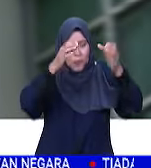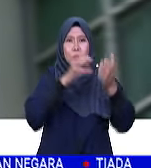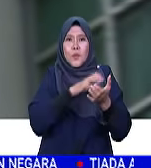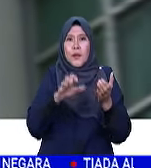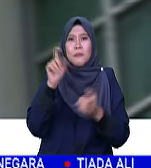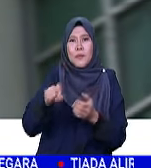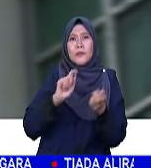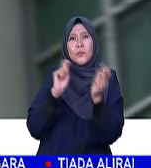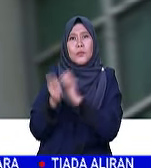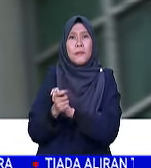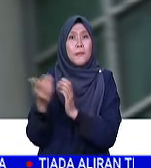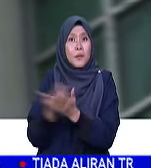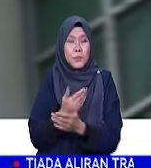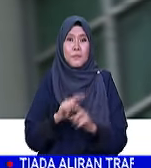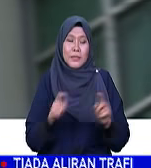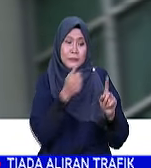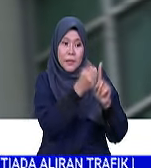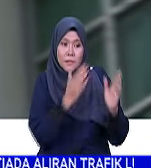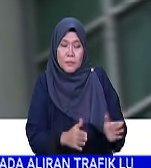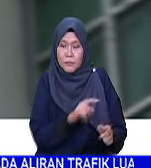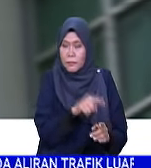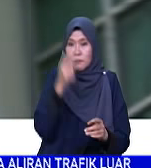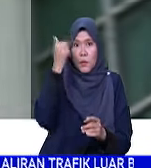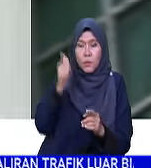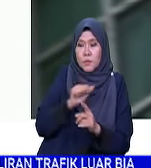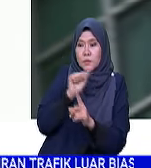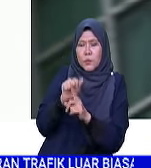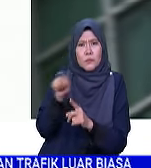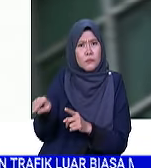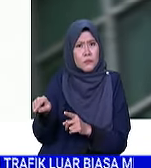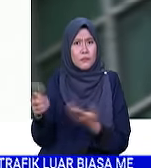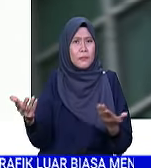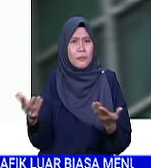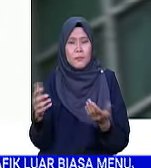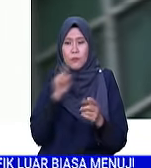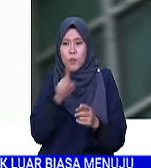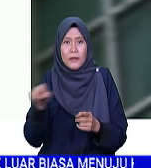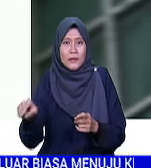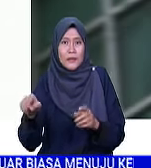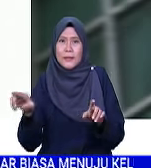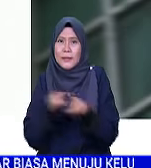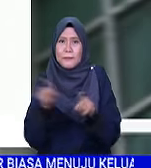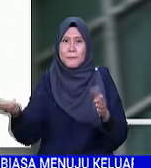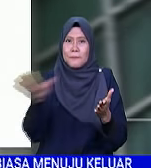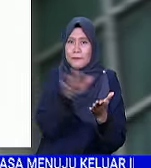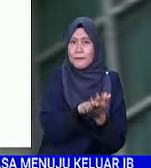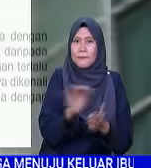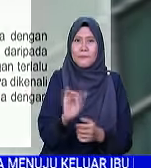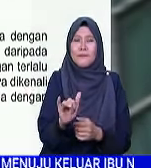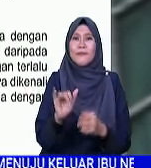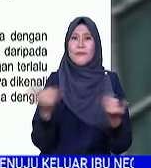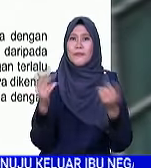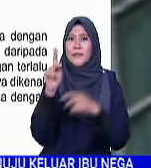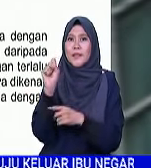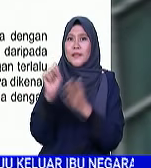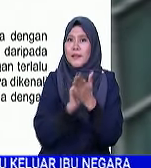perlu ditukar baharu. Mangsa menyedari ditipu selepas terbaca mengenai modus operandi serupa. Kes disiasat